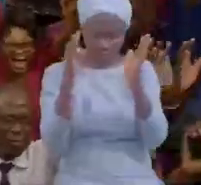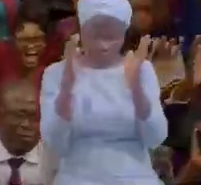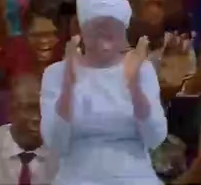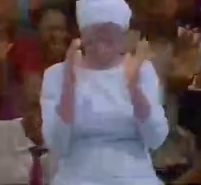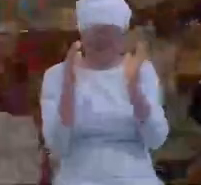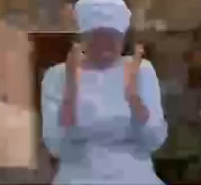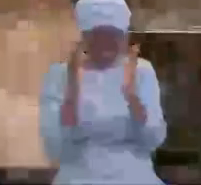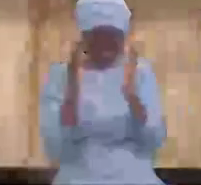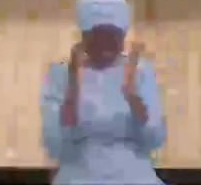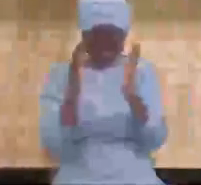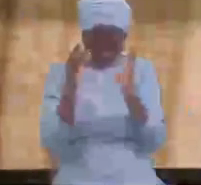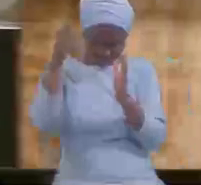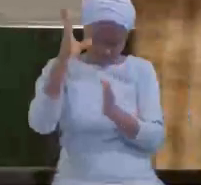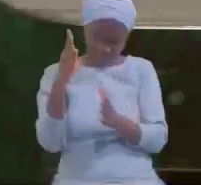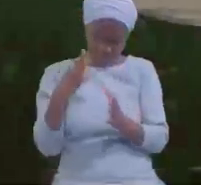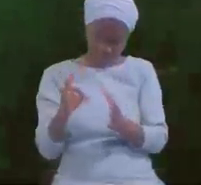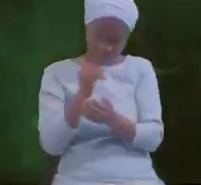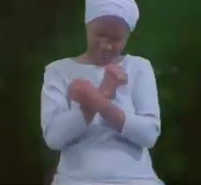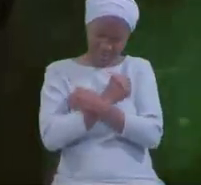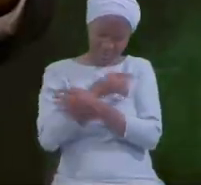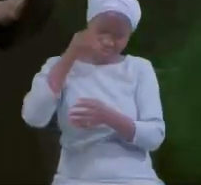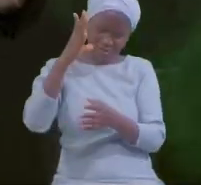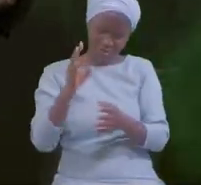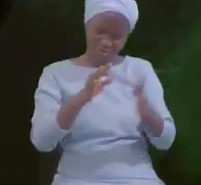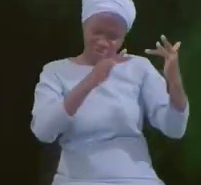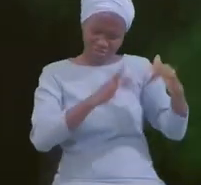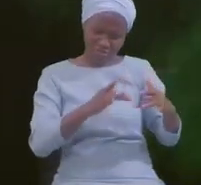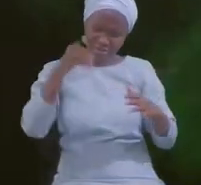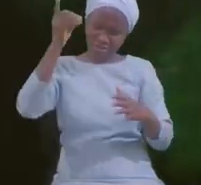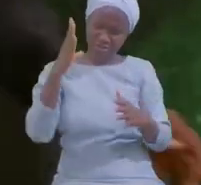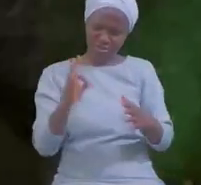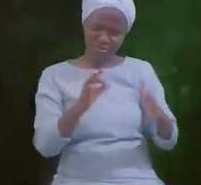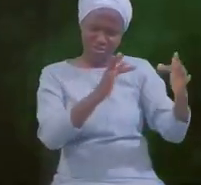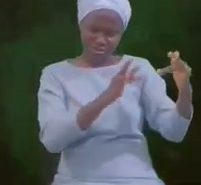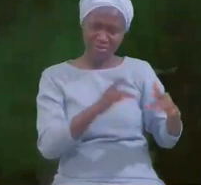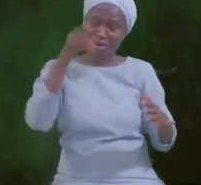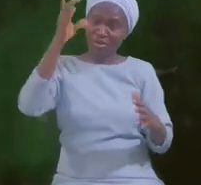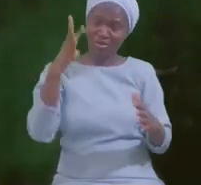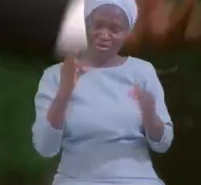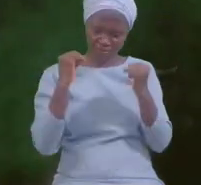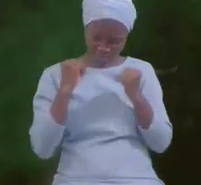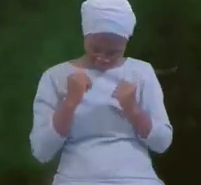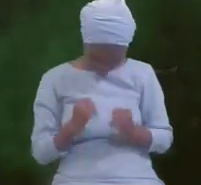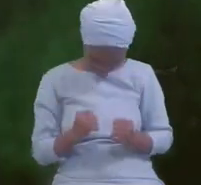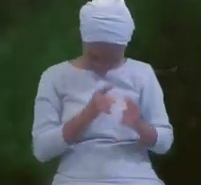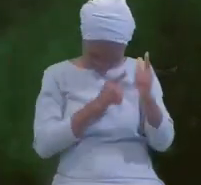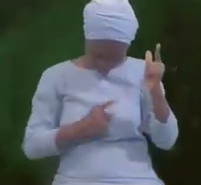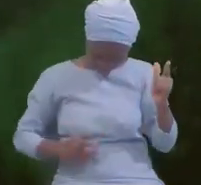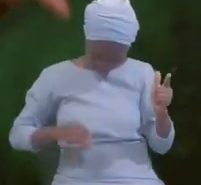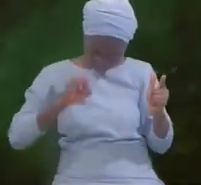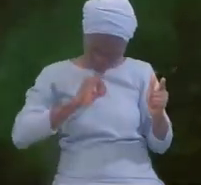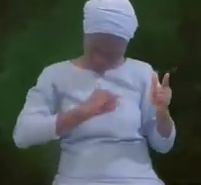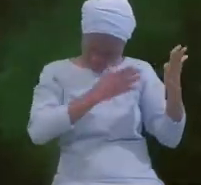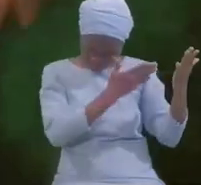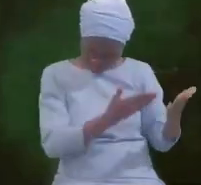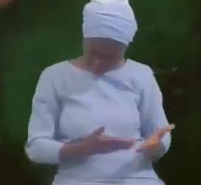Dieu d'amour, Dieu de miséricorde, Dieu de compassion, Dieu de puissance, Seigneur, je présente tout